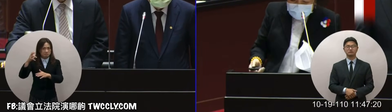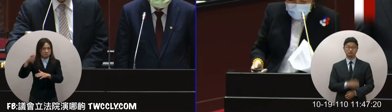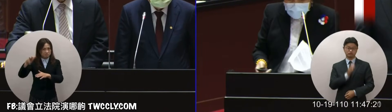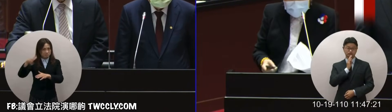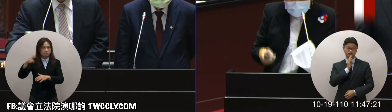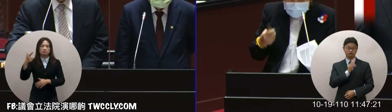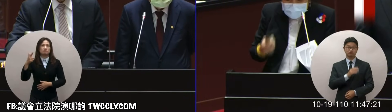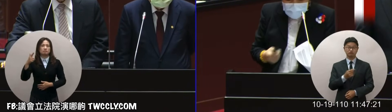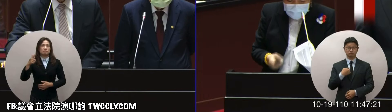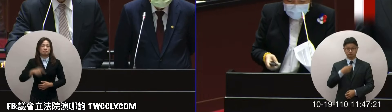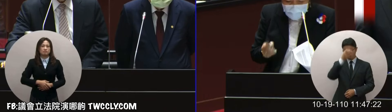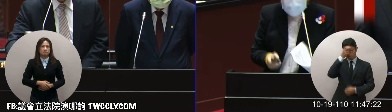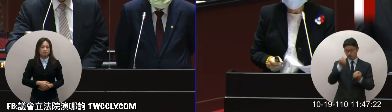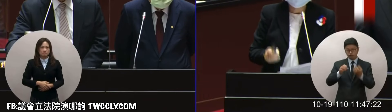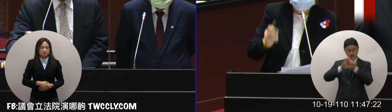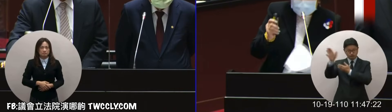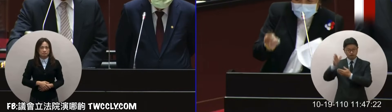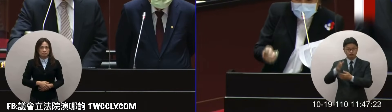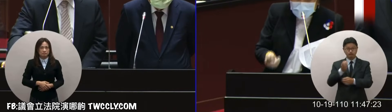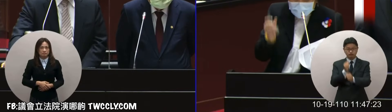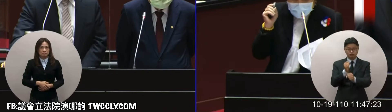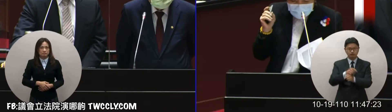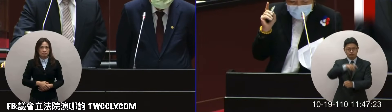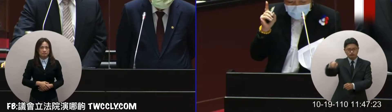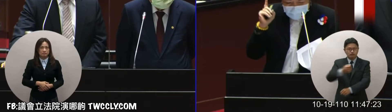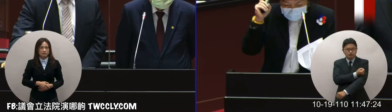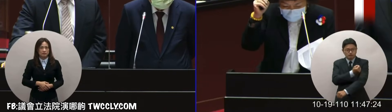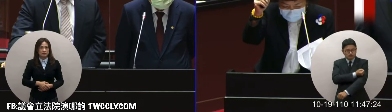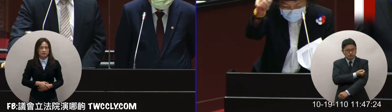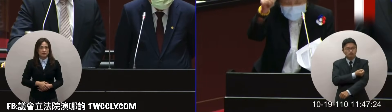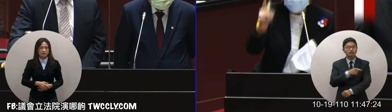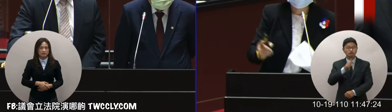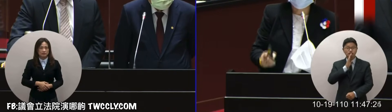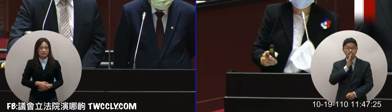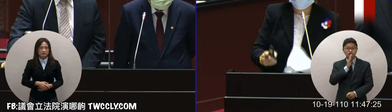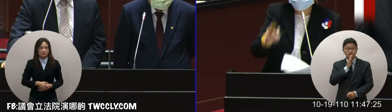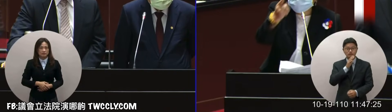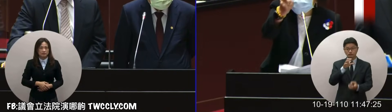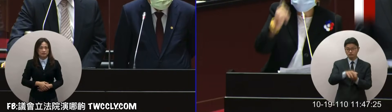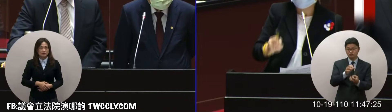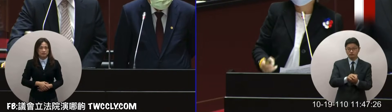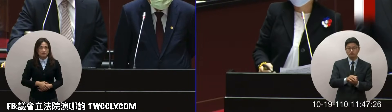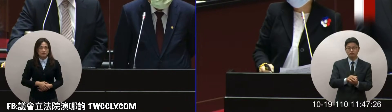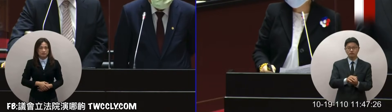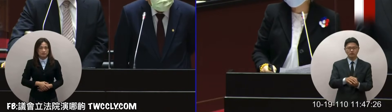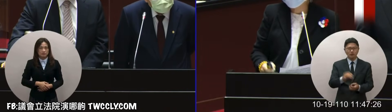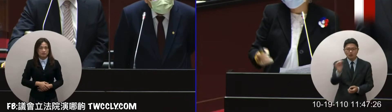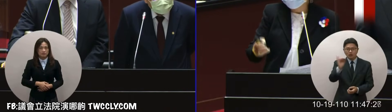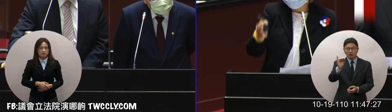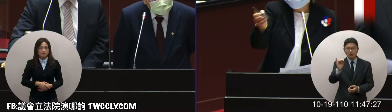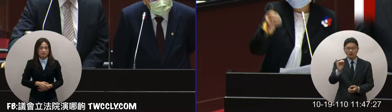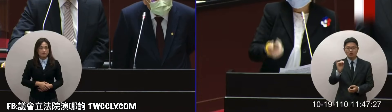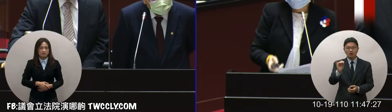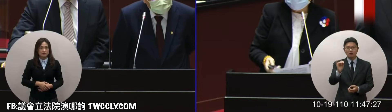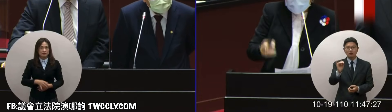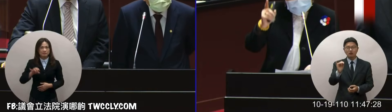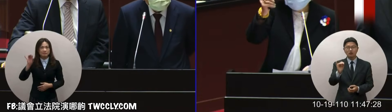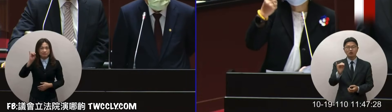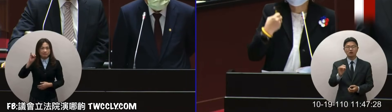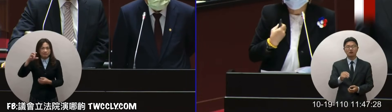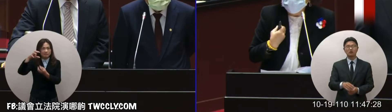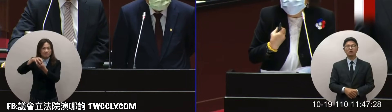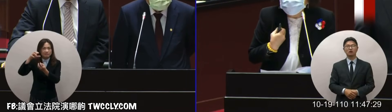警察在外面的很辛苦的外勤的，他们就会给他买1000块，为什么？因为 1000块的便当不可能